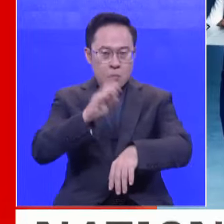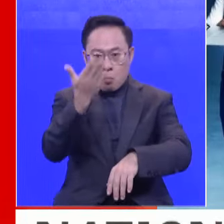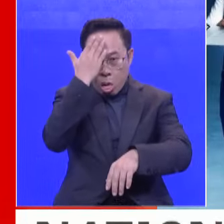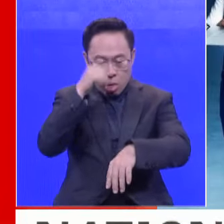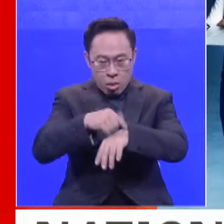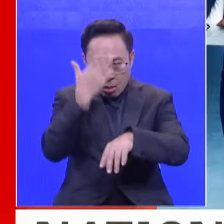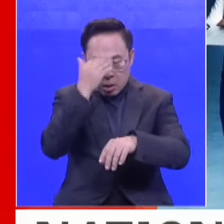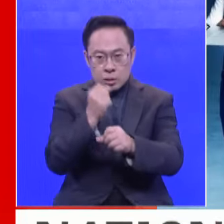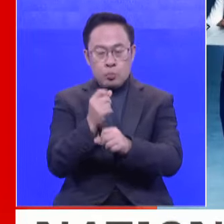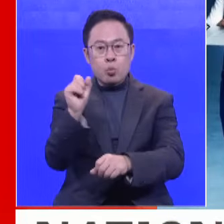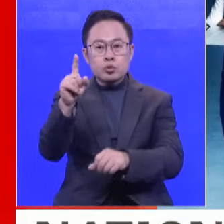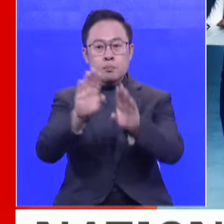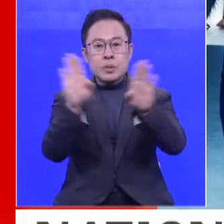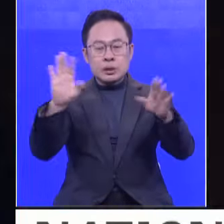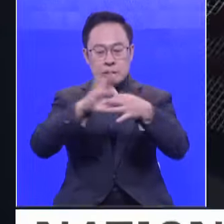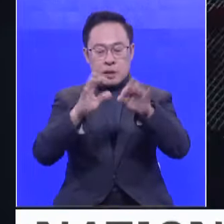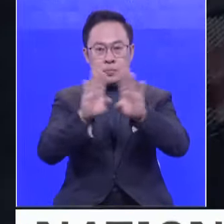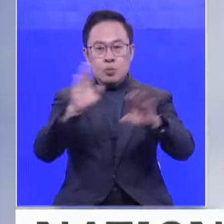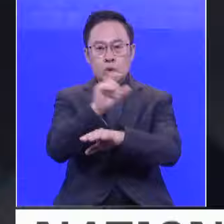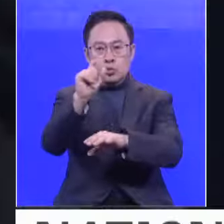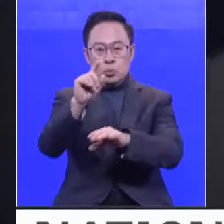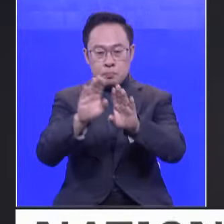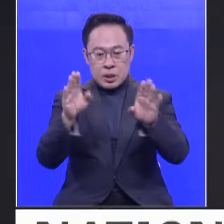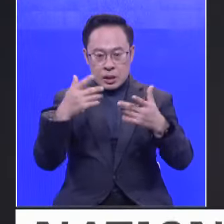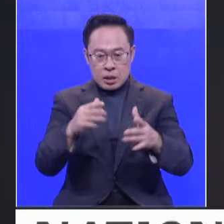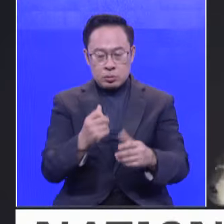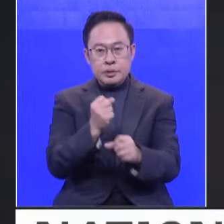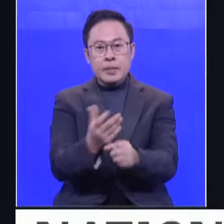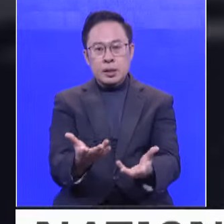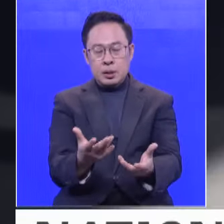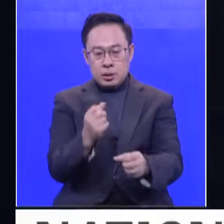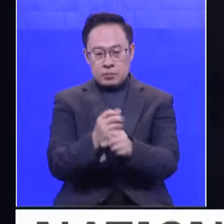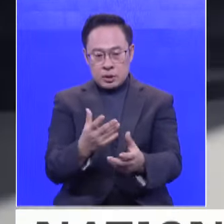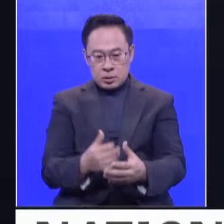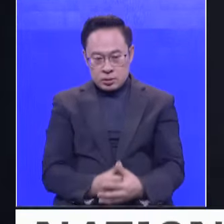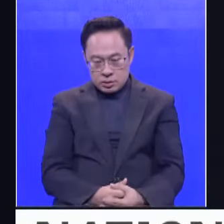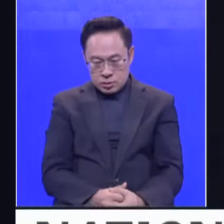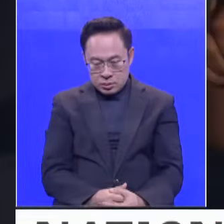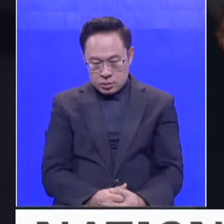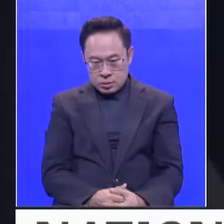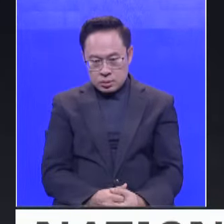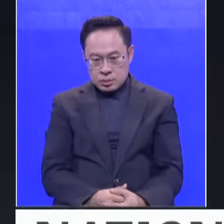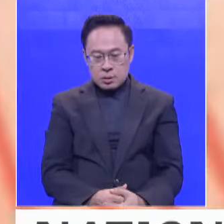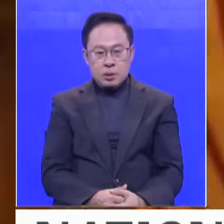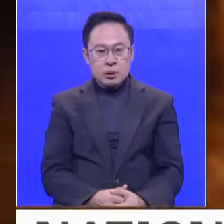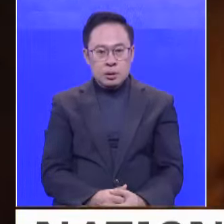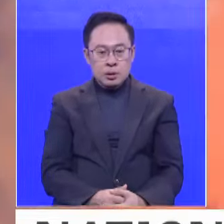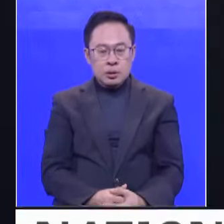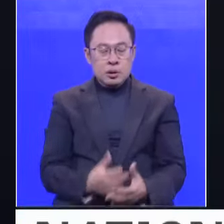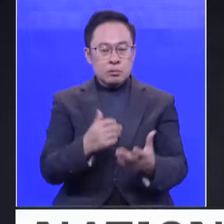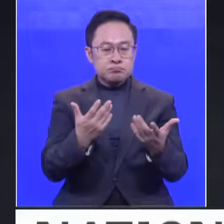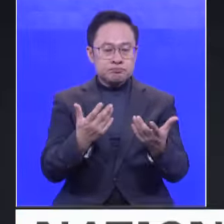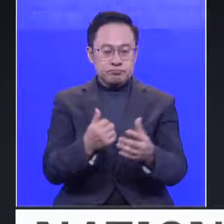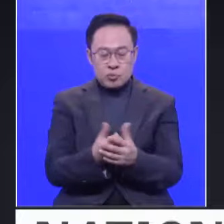ราะว่าคือสุกเนี้ย ใช่ครับมันก็มันจะมาแล้วโอลิมปิกที่ปารีสเนี่ยนะครับก็เป็นโอกาสเหมือนกัน